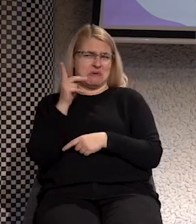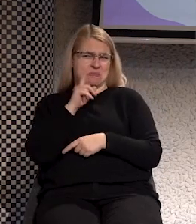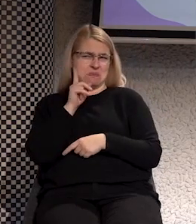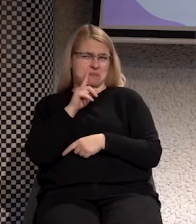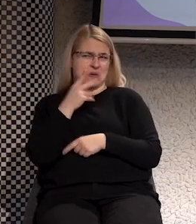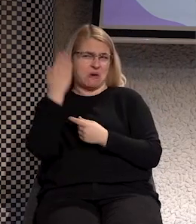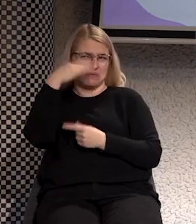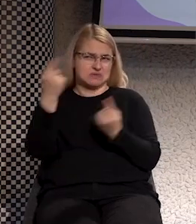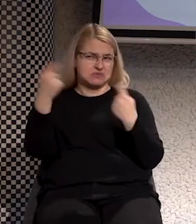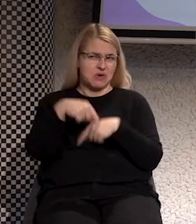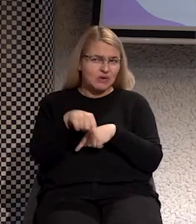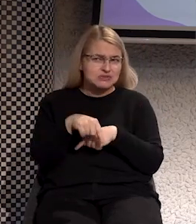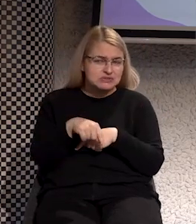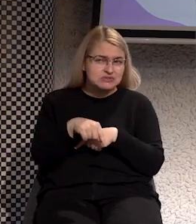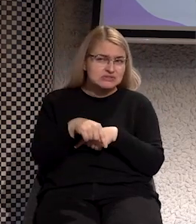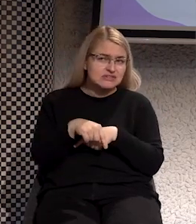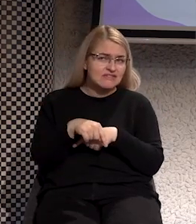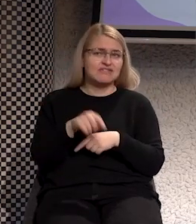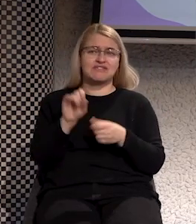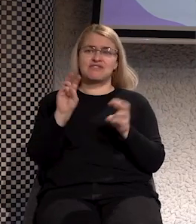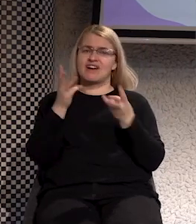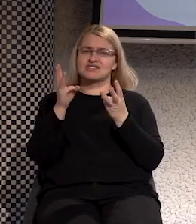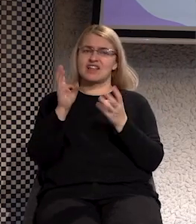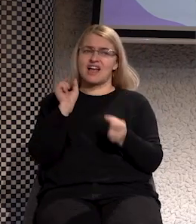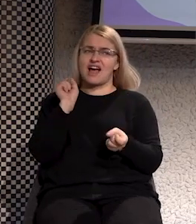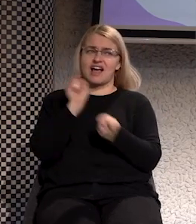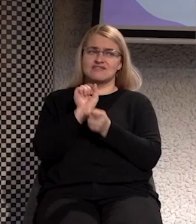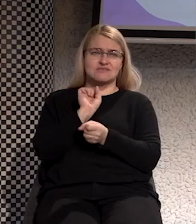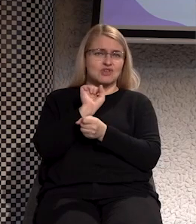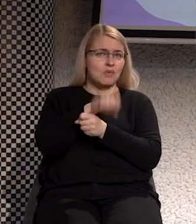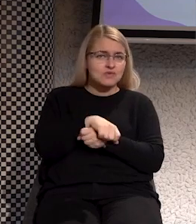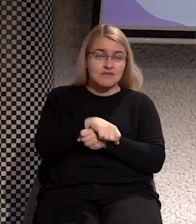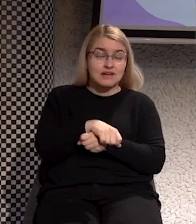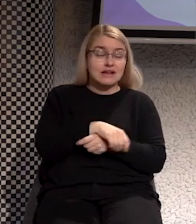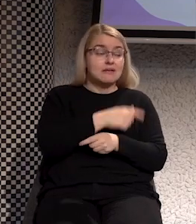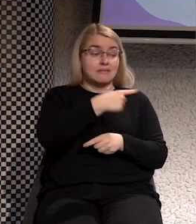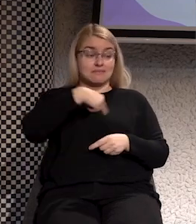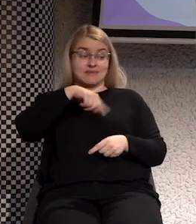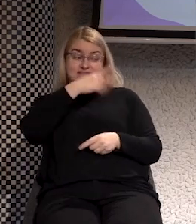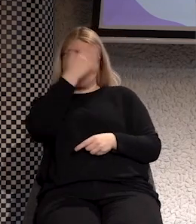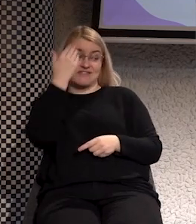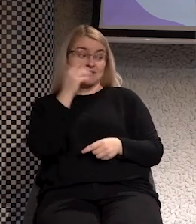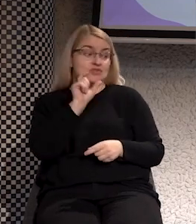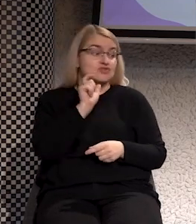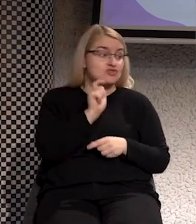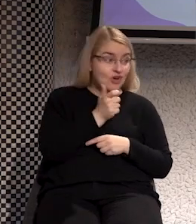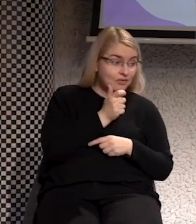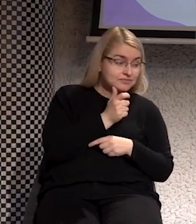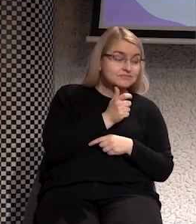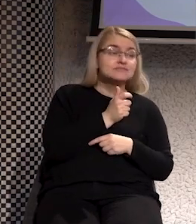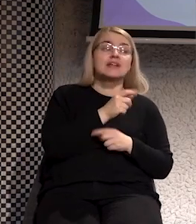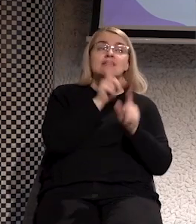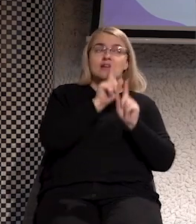antyprzemocowe. My też nie wiemy, co nauczyciele i nauczycielki mówią. Czasem nic nie mówią, tylko mówią, że jutro przychodzicie na 9 i nie macie pierwszego i